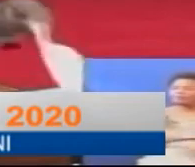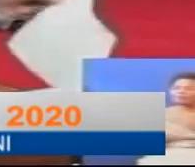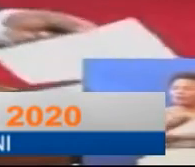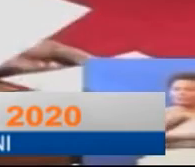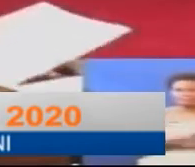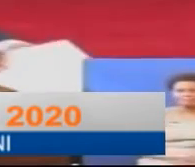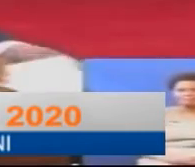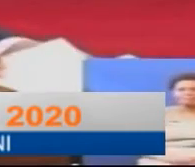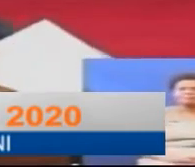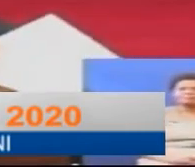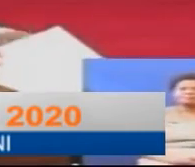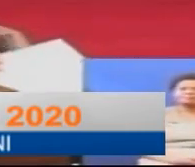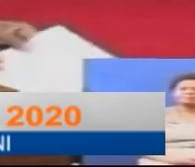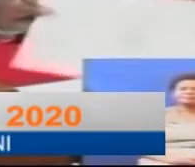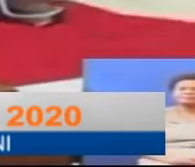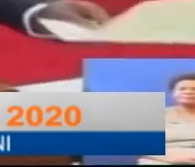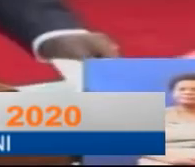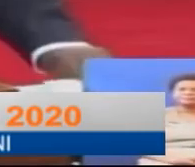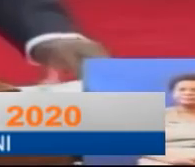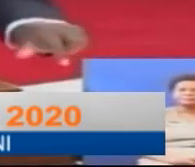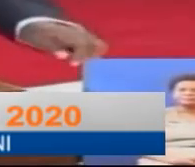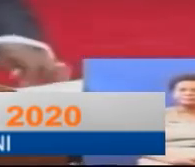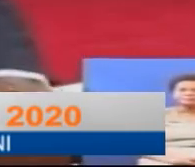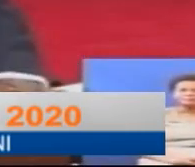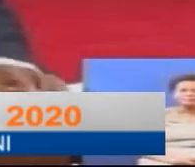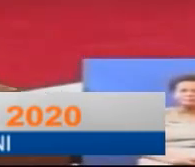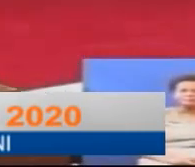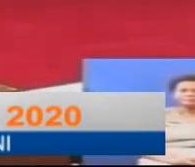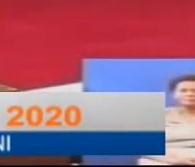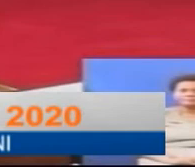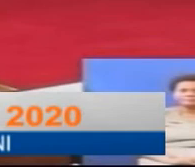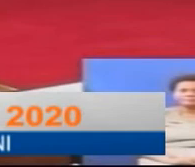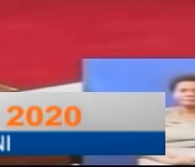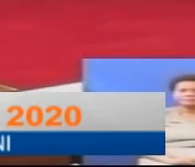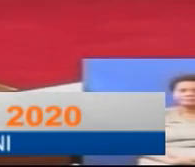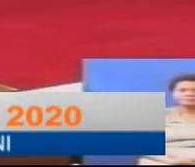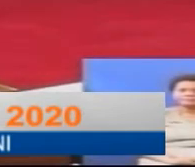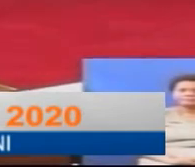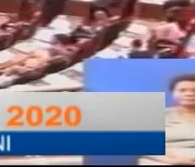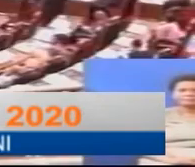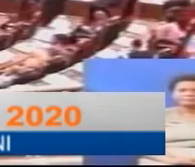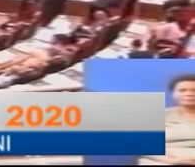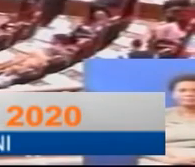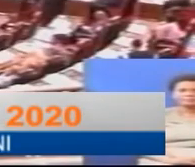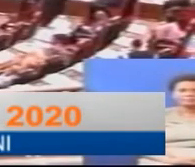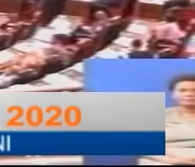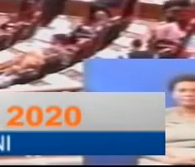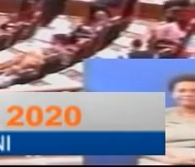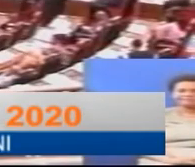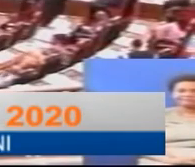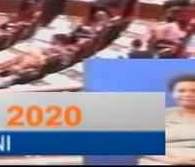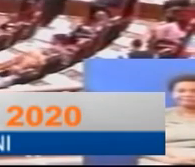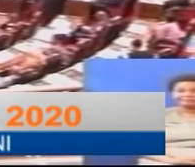ujenzi wa reli ya standard gauge, ujenzi wa barabara, kuimarisha shirika la ndege la taifa pamoja na